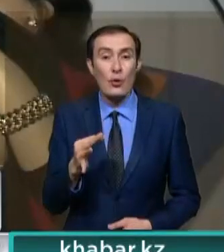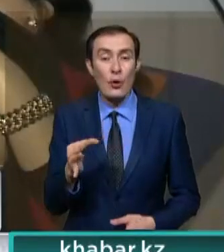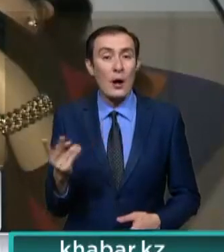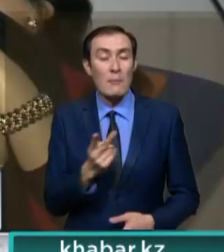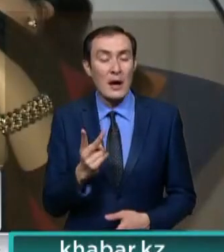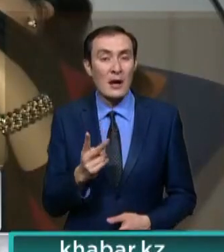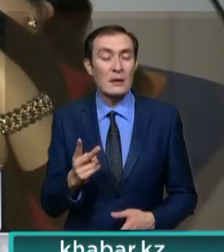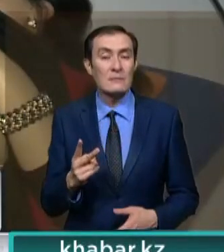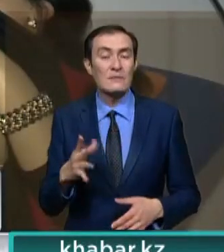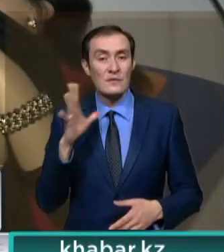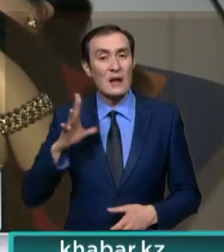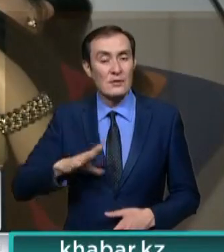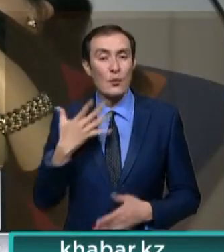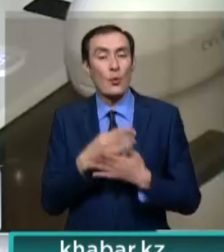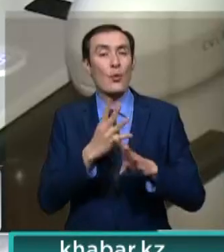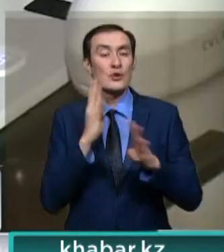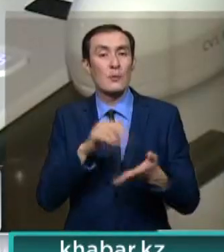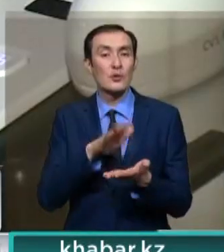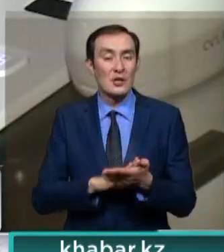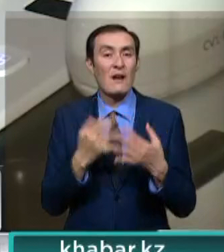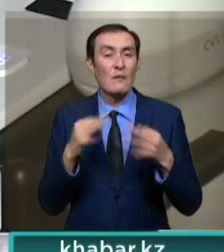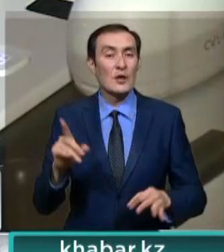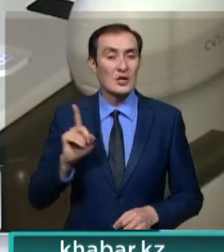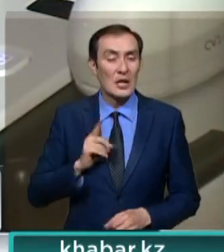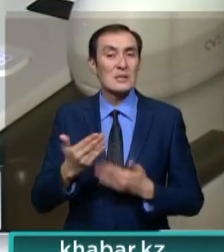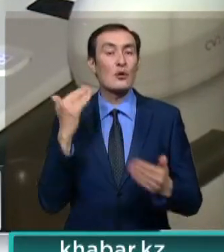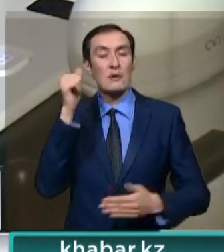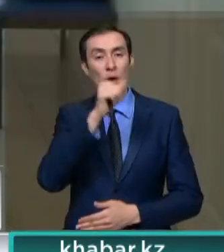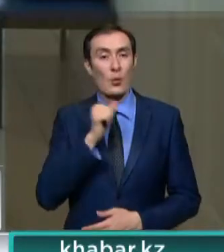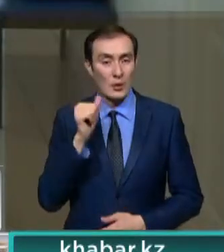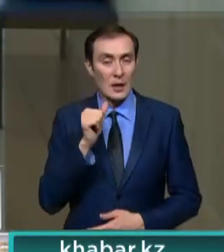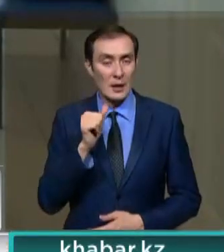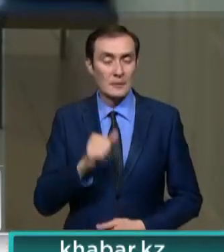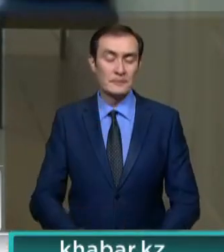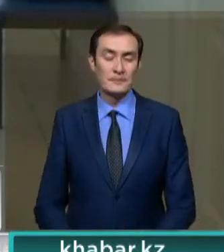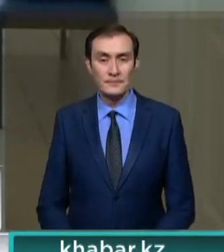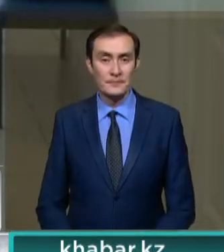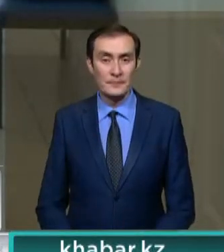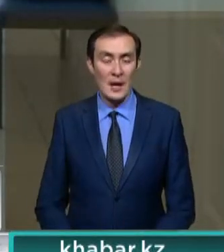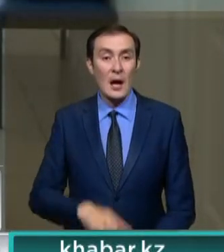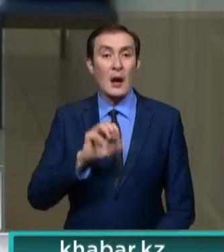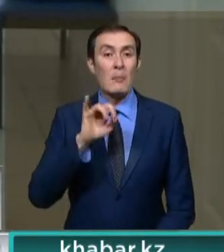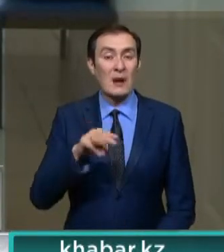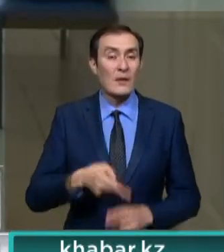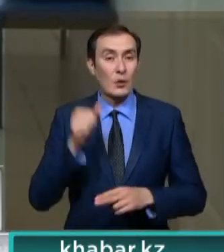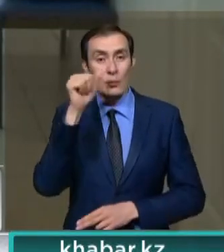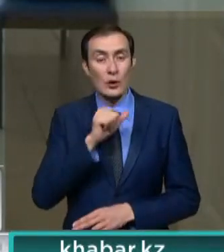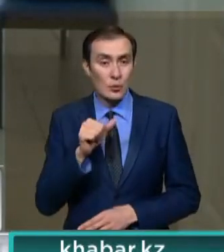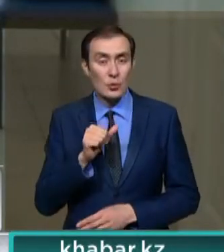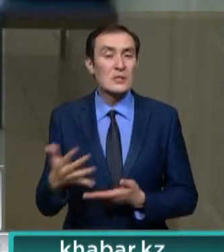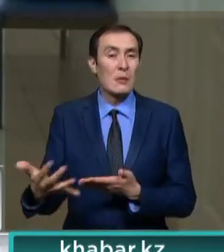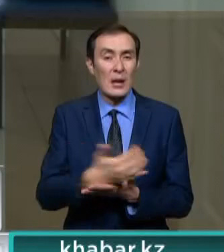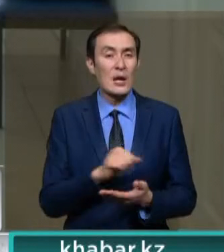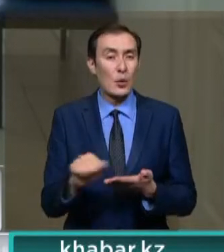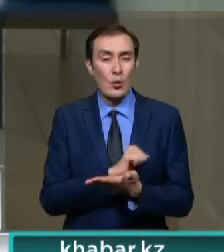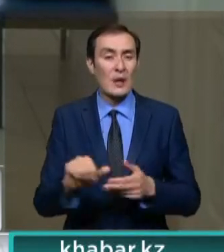не отчаивалась. В своей очереди на получение квоты ожидали с прошлого года. В марте этого года собрали все